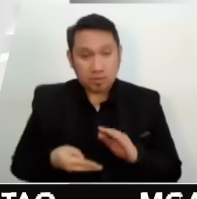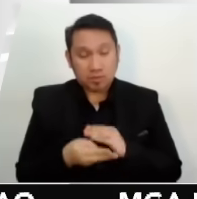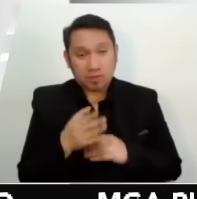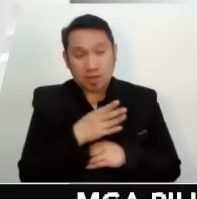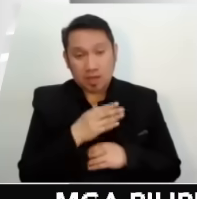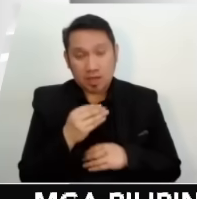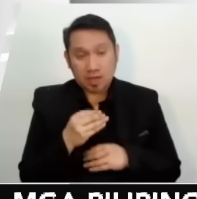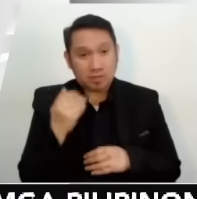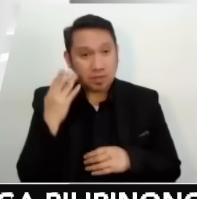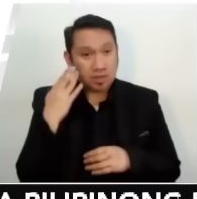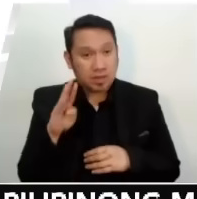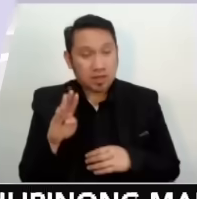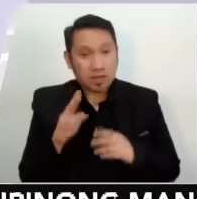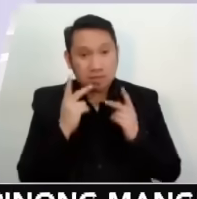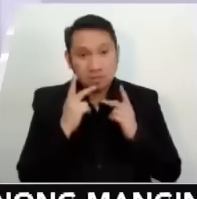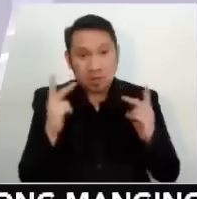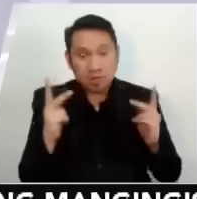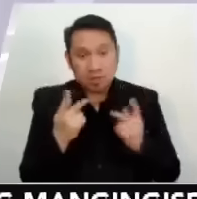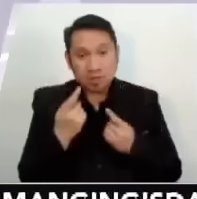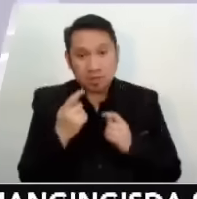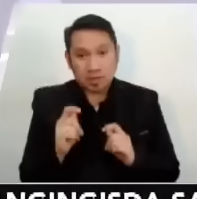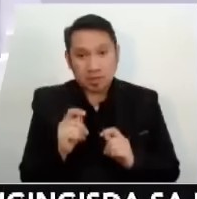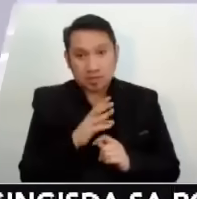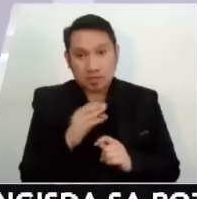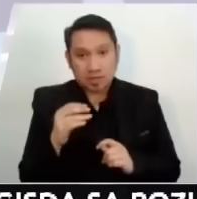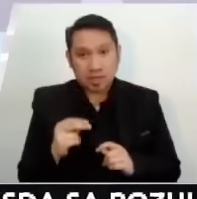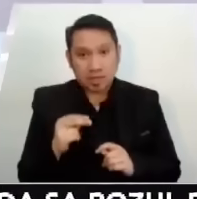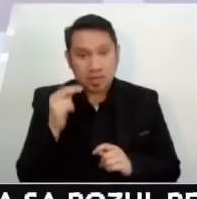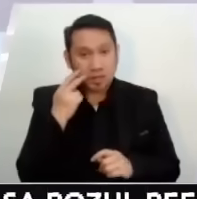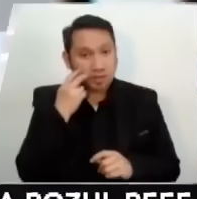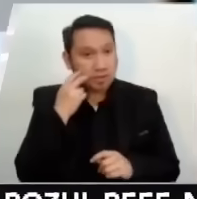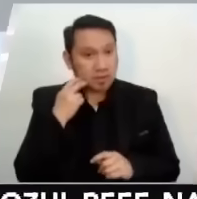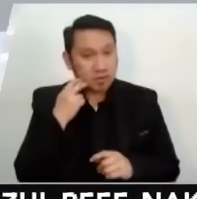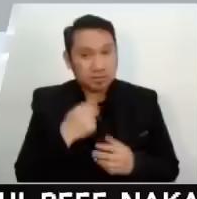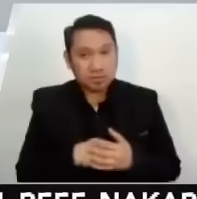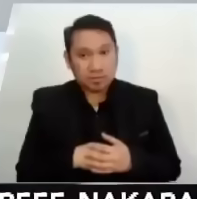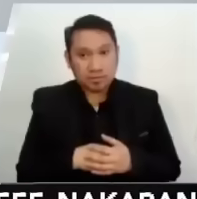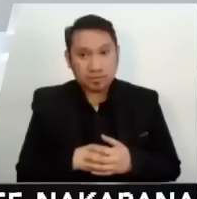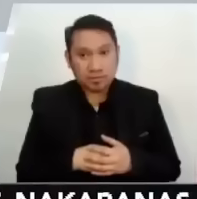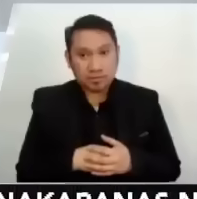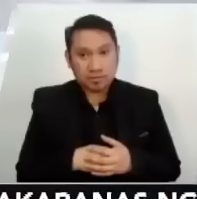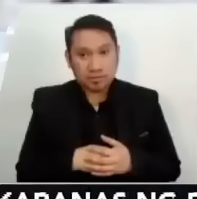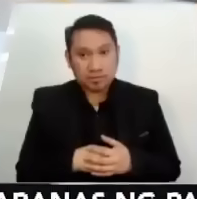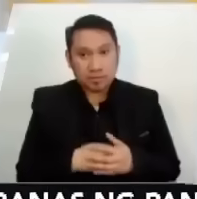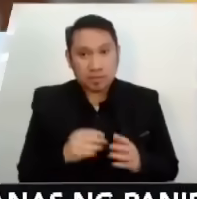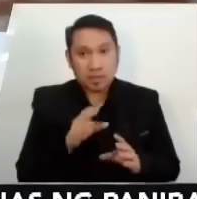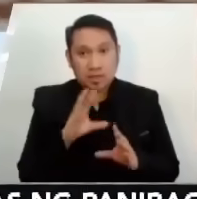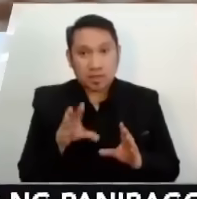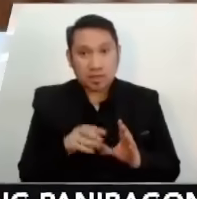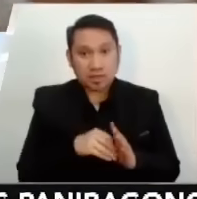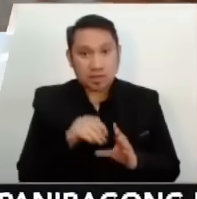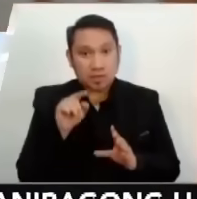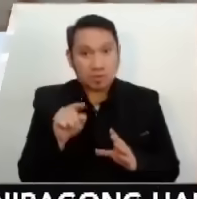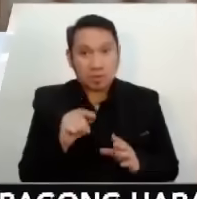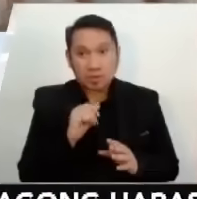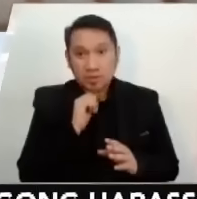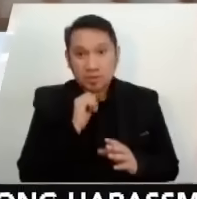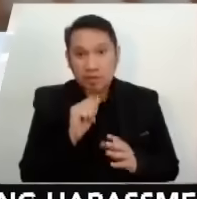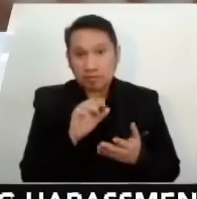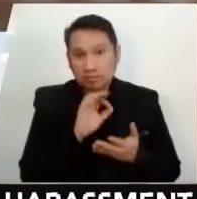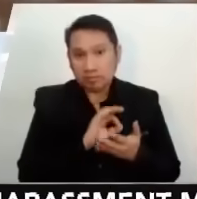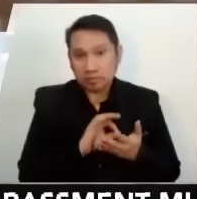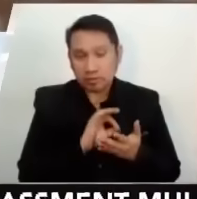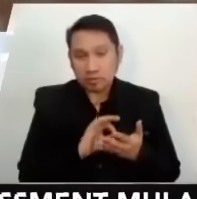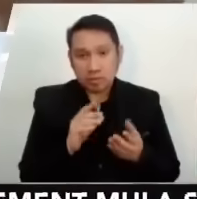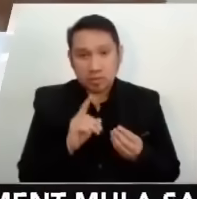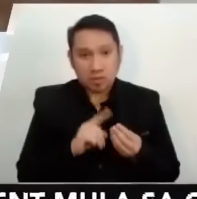at other high crimes. 24 ang articles of impeachment kasama ang hindi raw ma-account na confidential funds ng